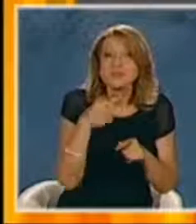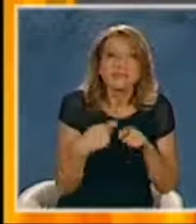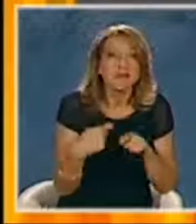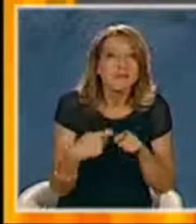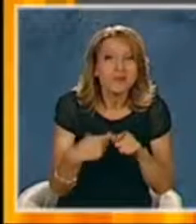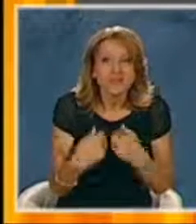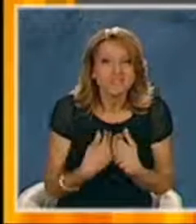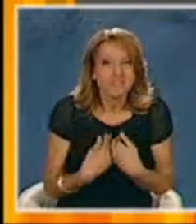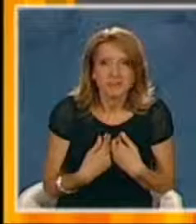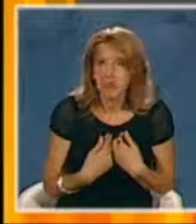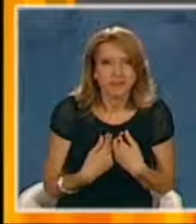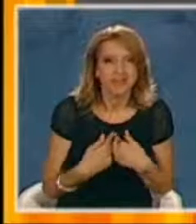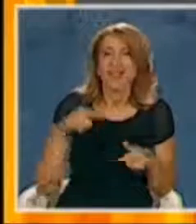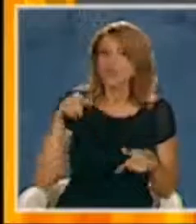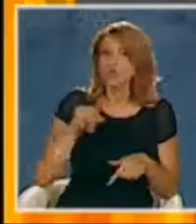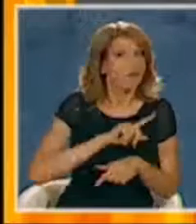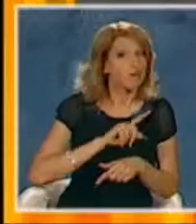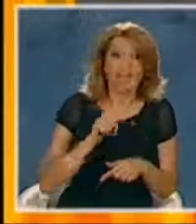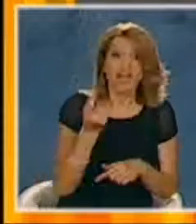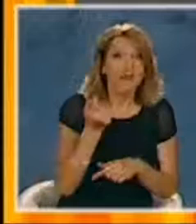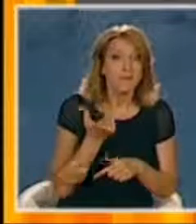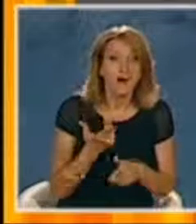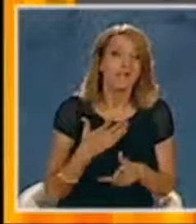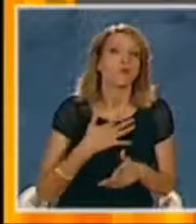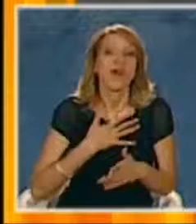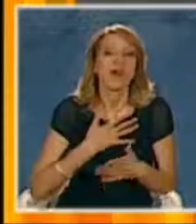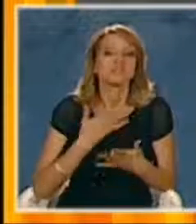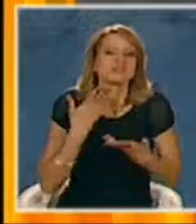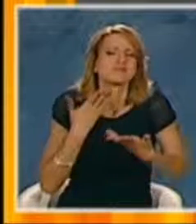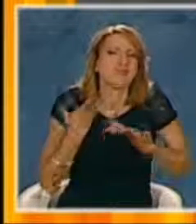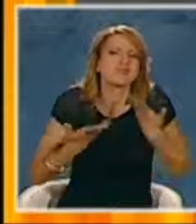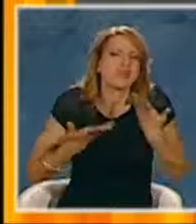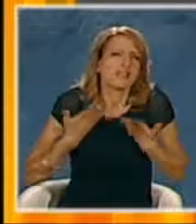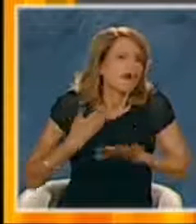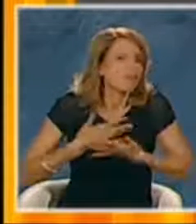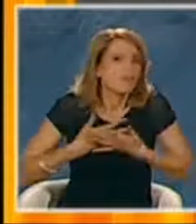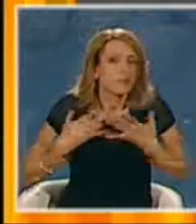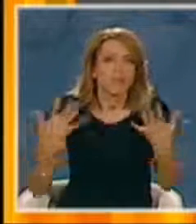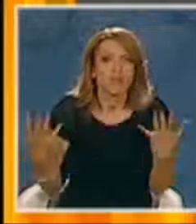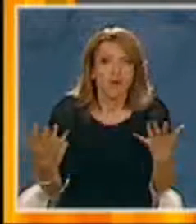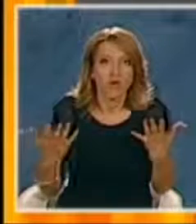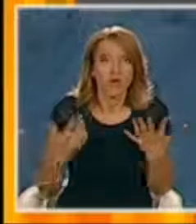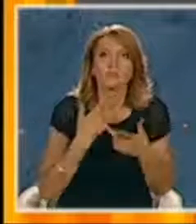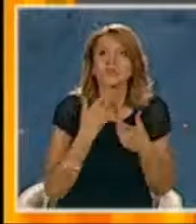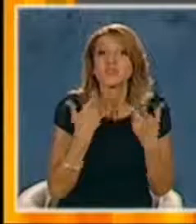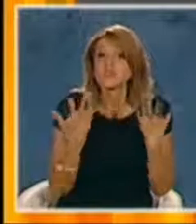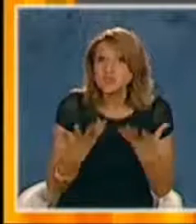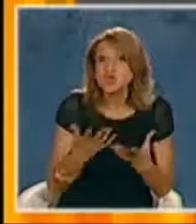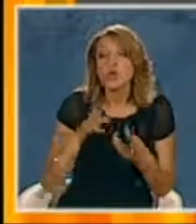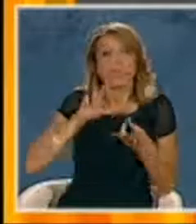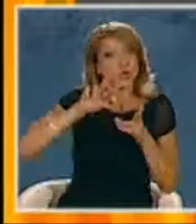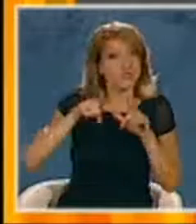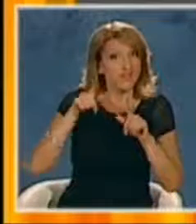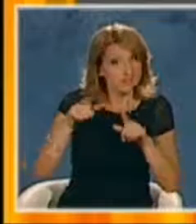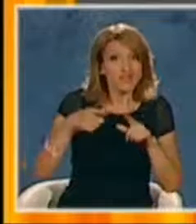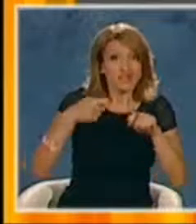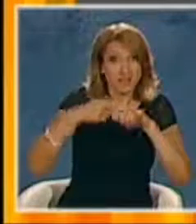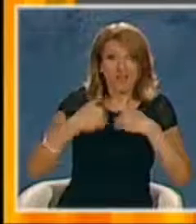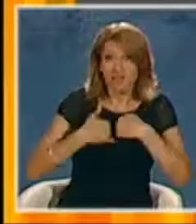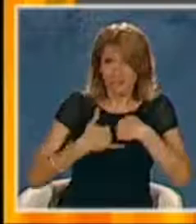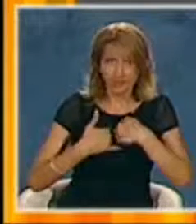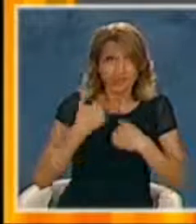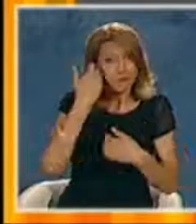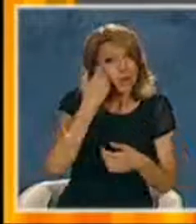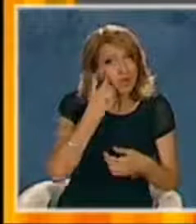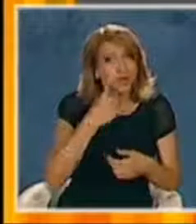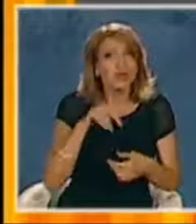то не е малко. Аз го оценявам страшно много, защото ти, освен че ми направи по-добър човек и